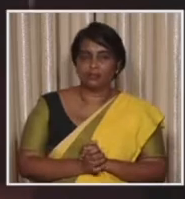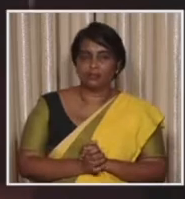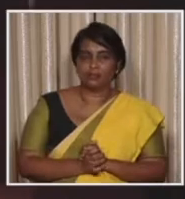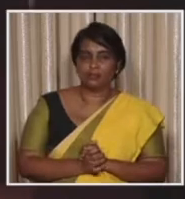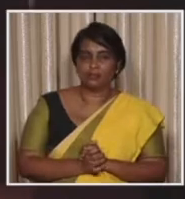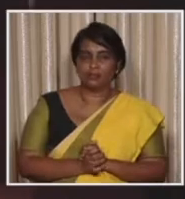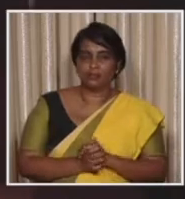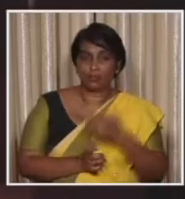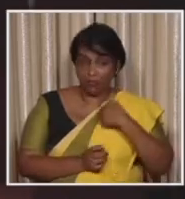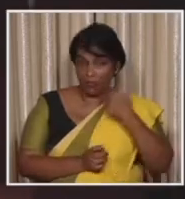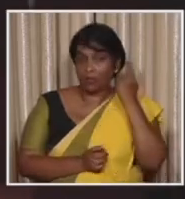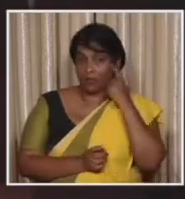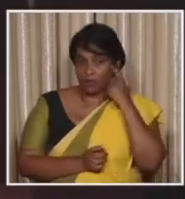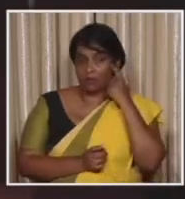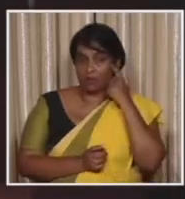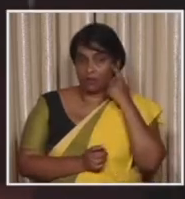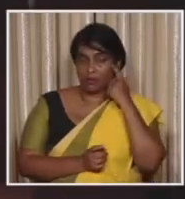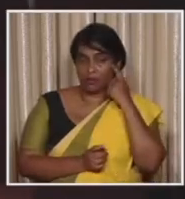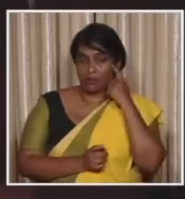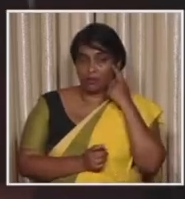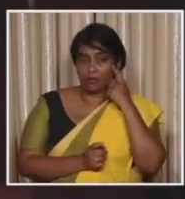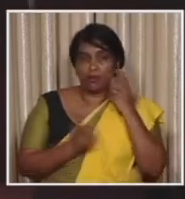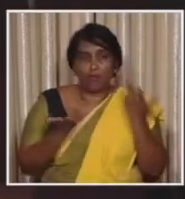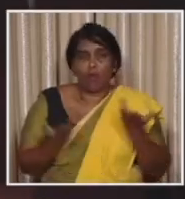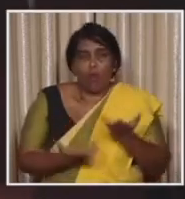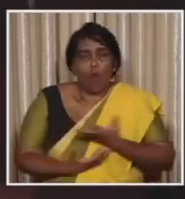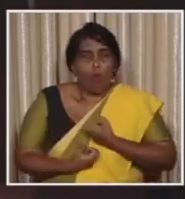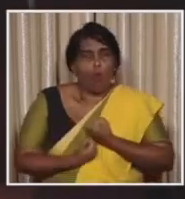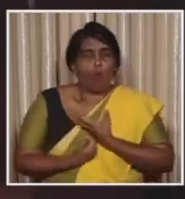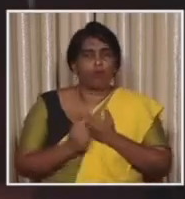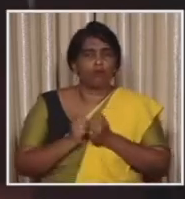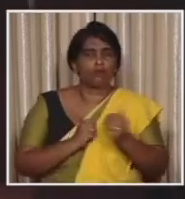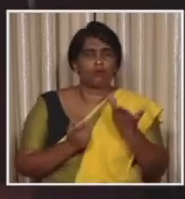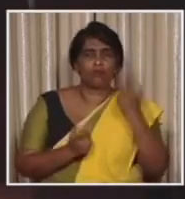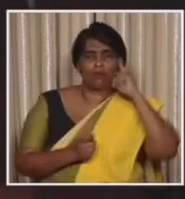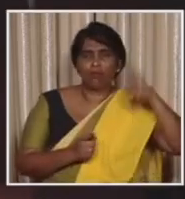දැන් අපි දැනගන්නට ඕන කාගේ ඌමනාවටද මේ වෙන්නේ?